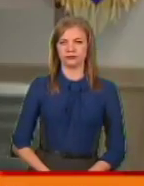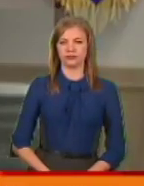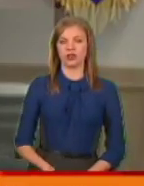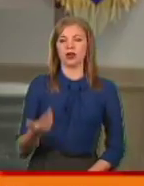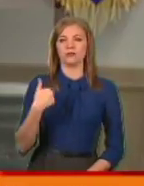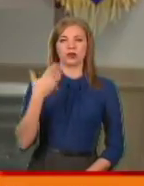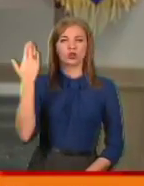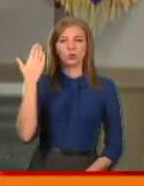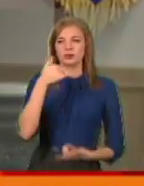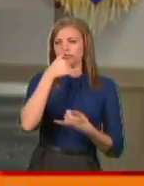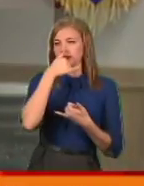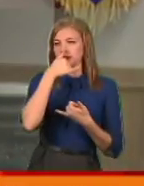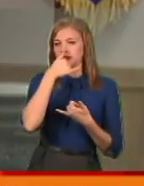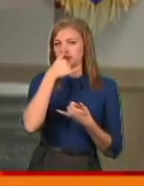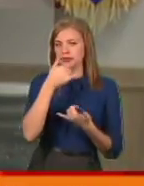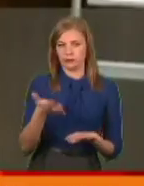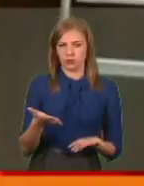Ми тоді не могли...